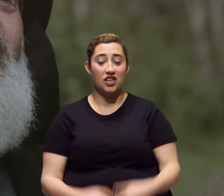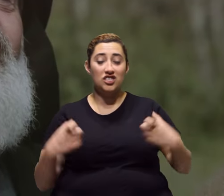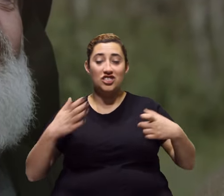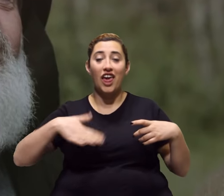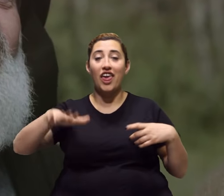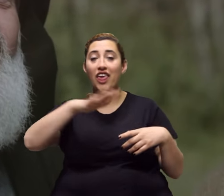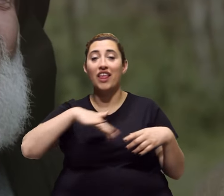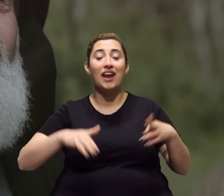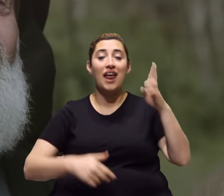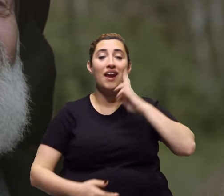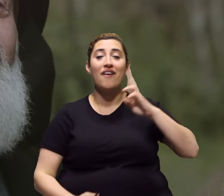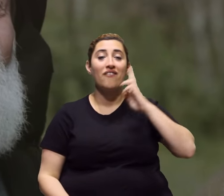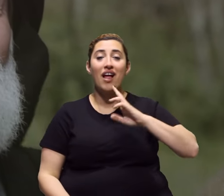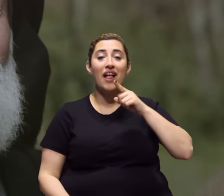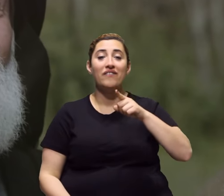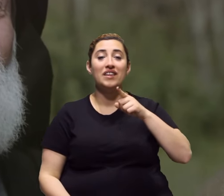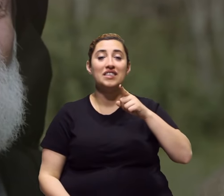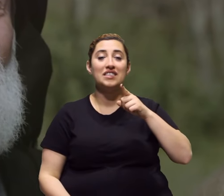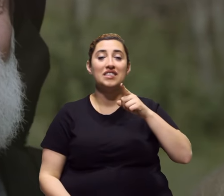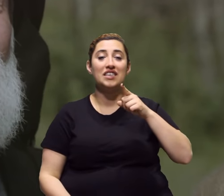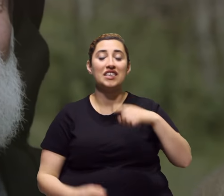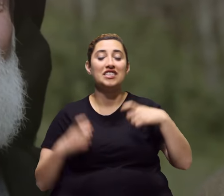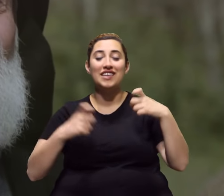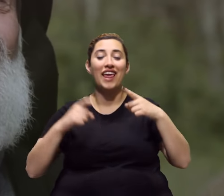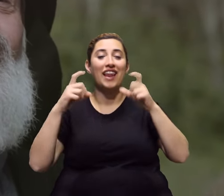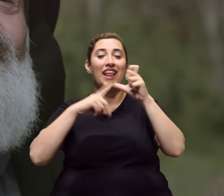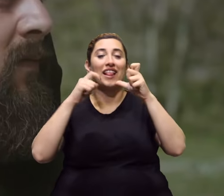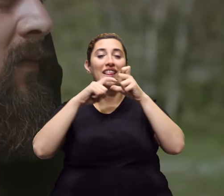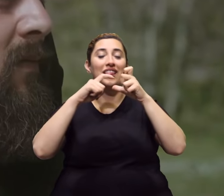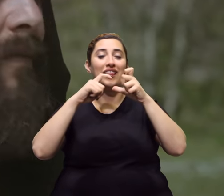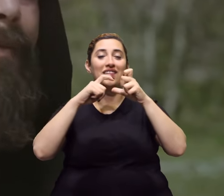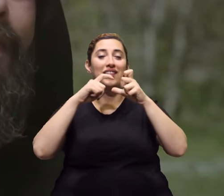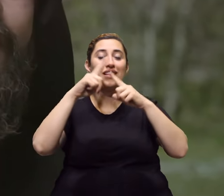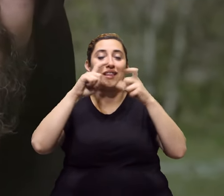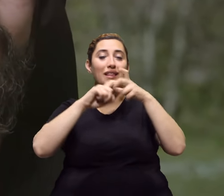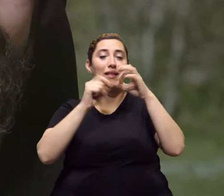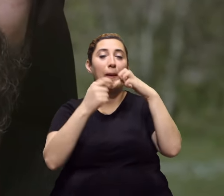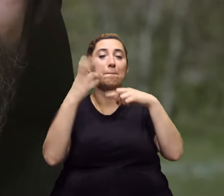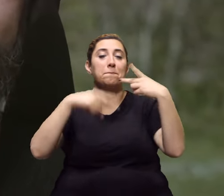Şehirler efendisi, Şehriyar Tebriz Yunus'um.